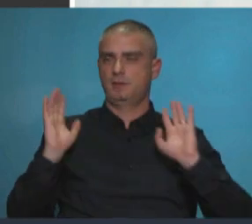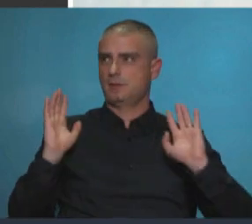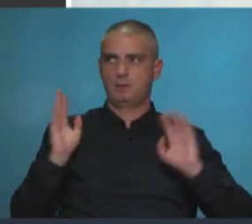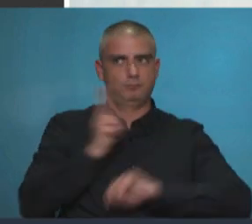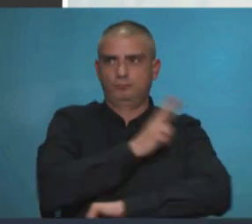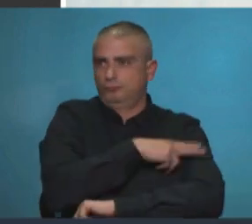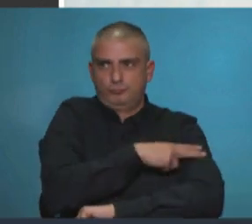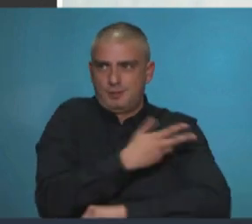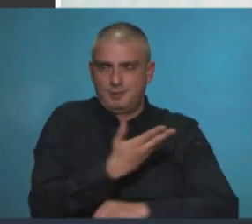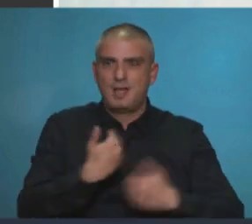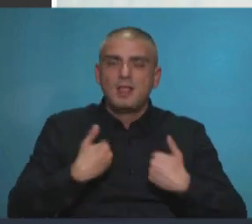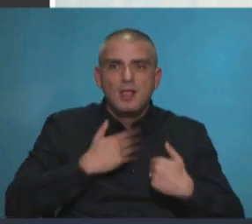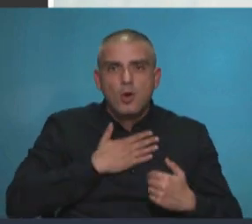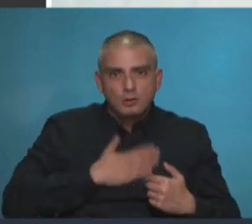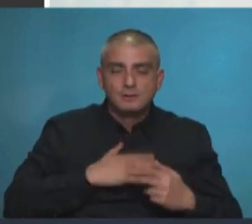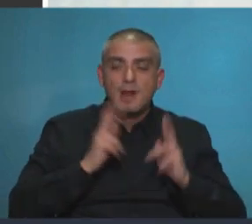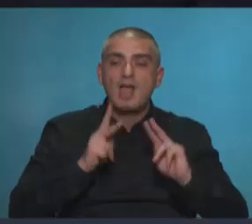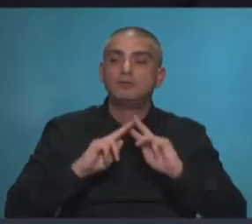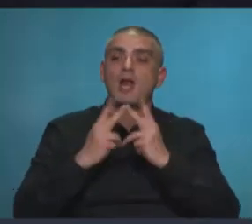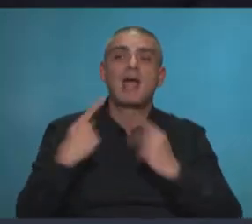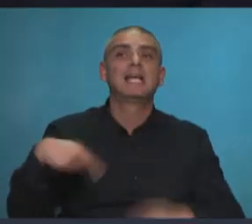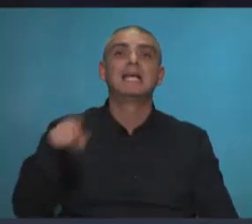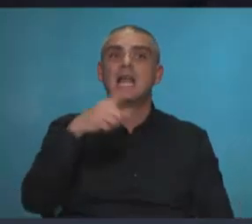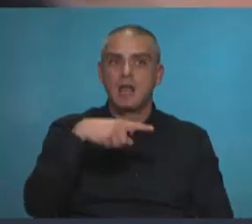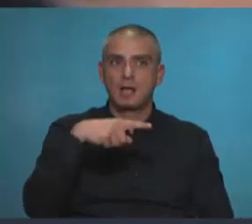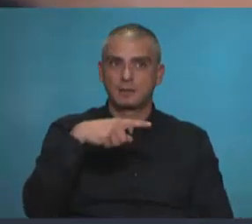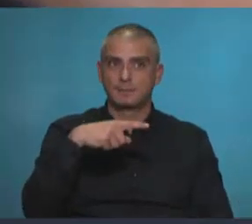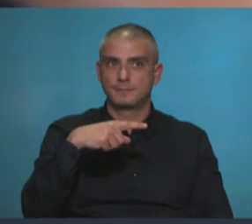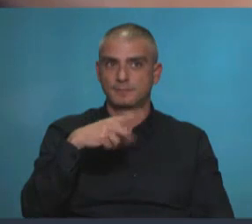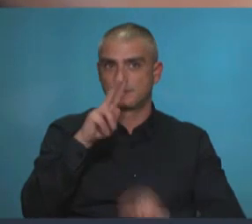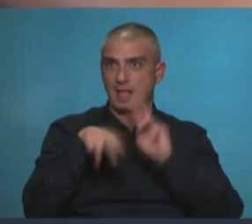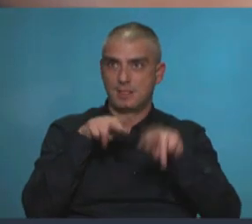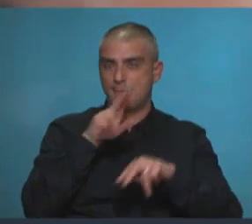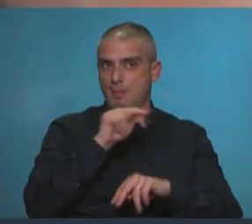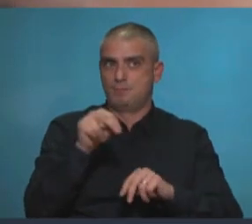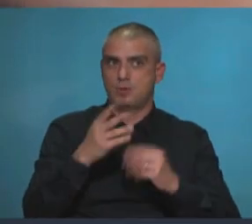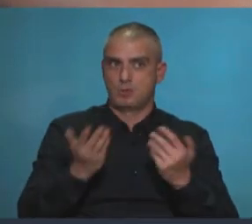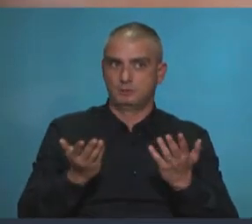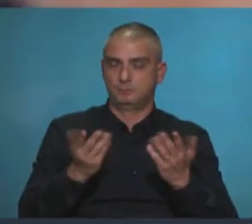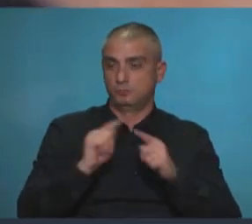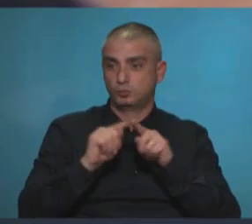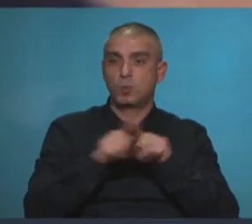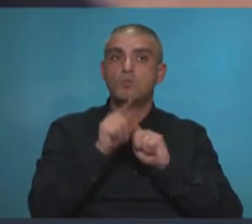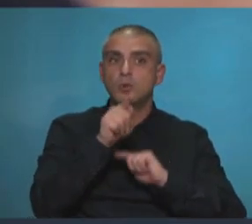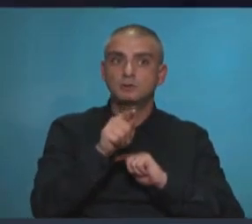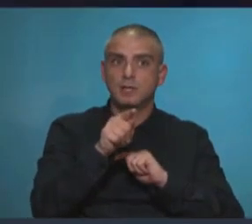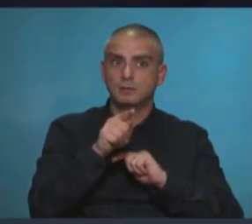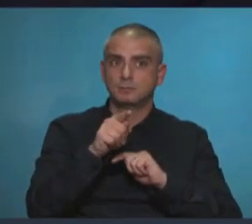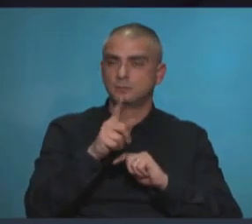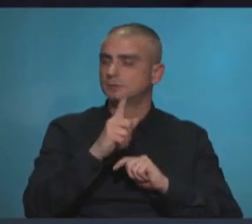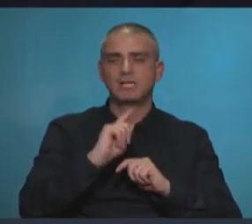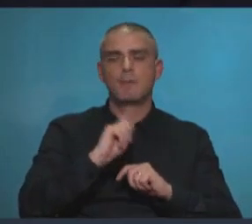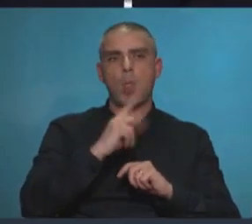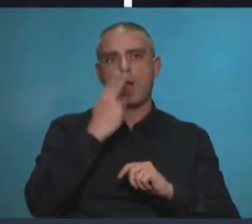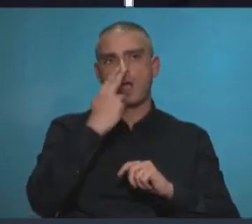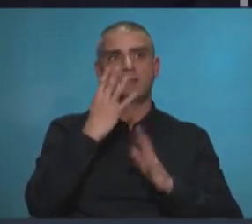כן רוצים לאפשר לקהילה לטפל בסוגיות מהסוג הזה שהן לא